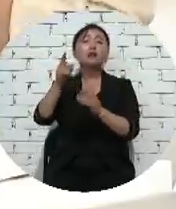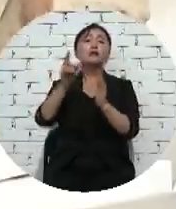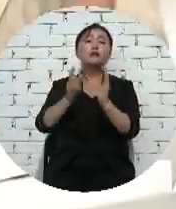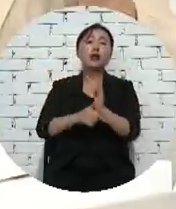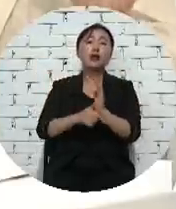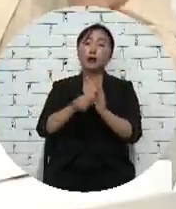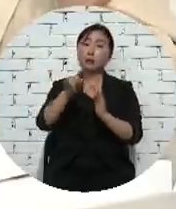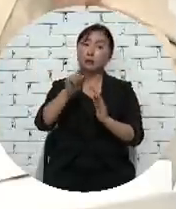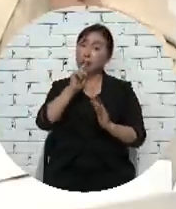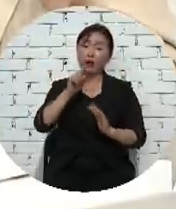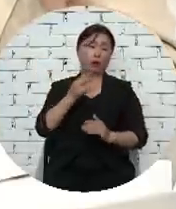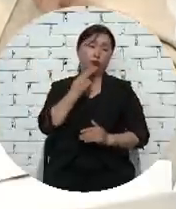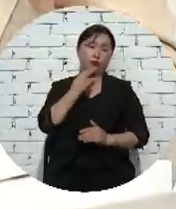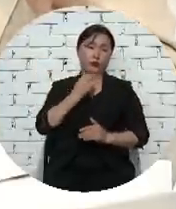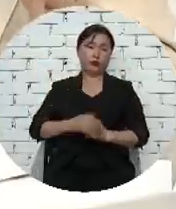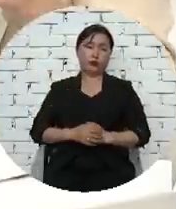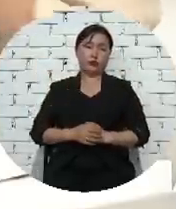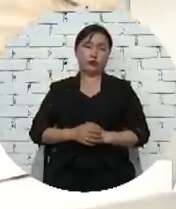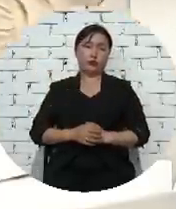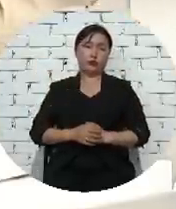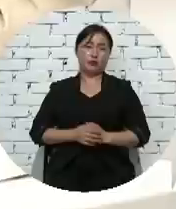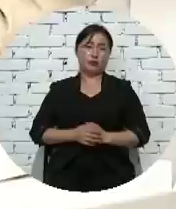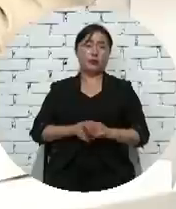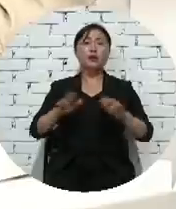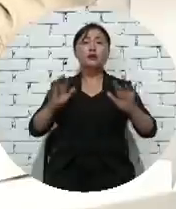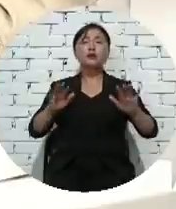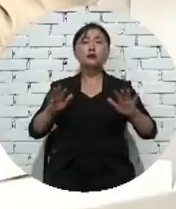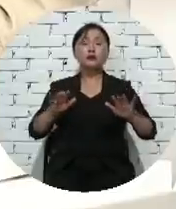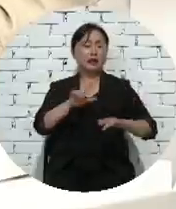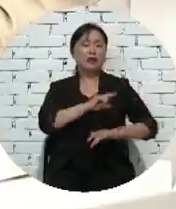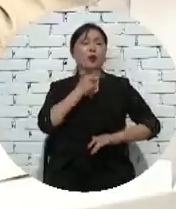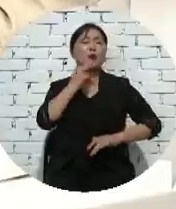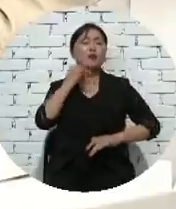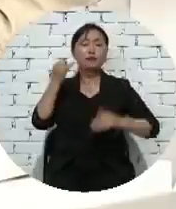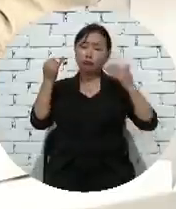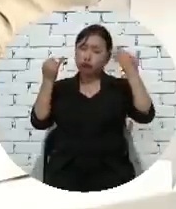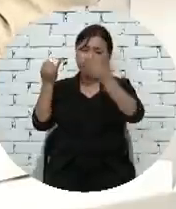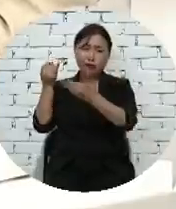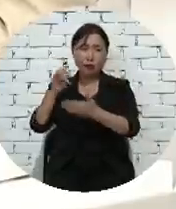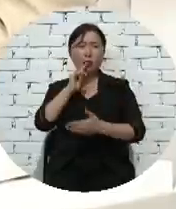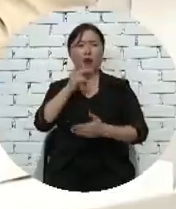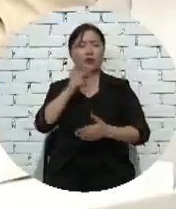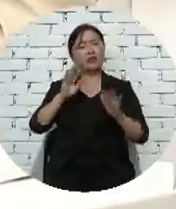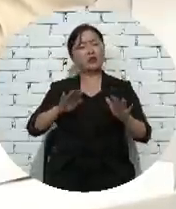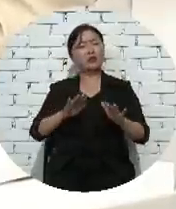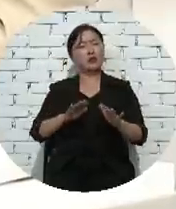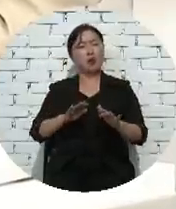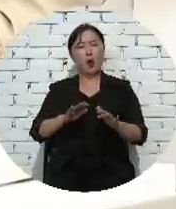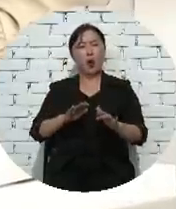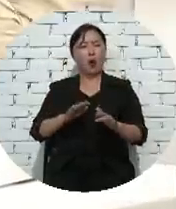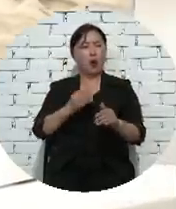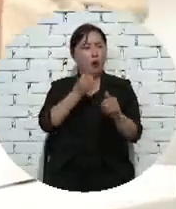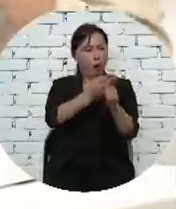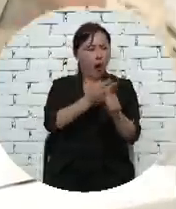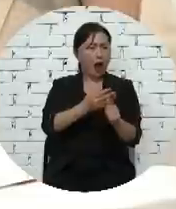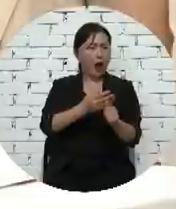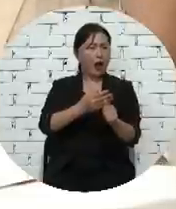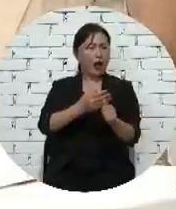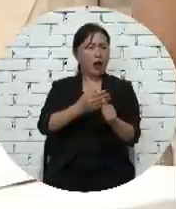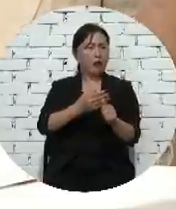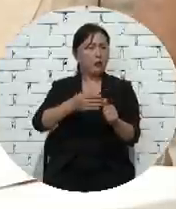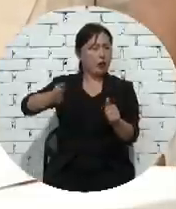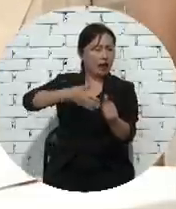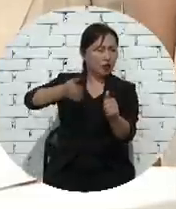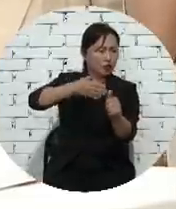때는 네. 그런 말씀이 전혀 없으시다가 네. 이번에 그 뭐 사주 고발 사주 네. 뭐 이런 거라든지